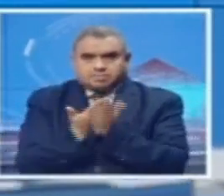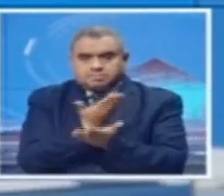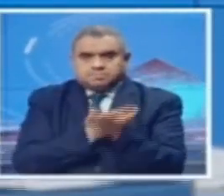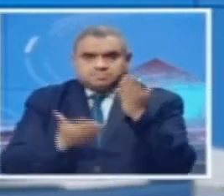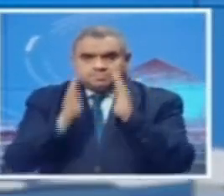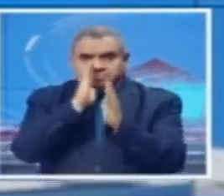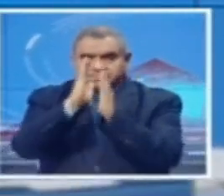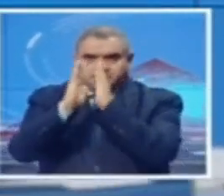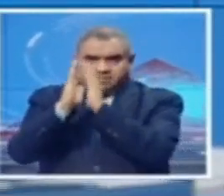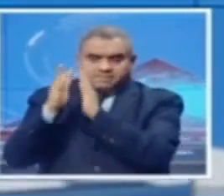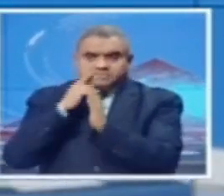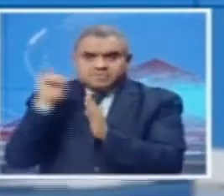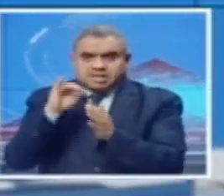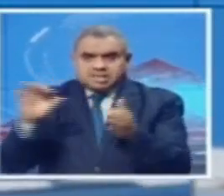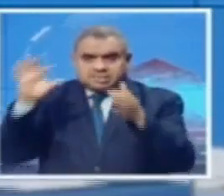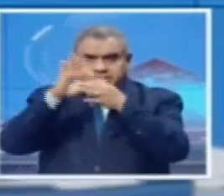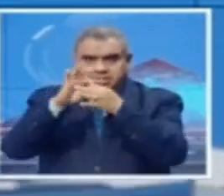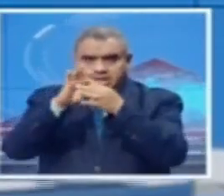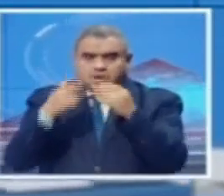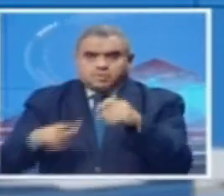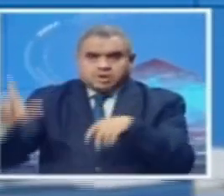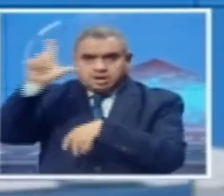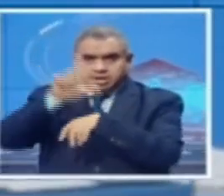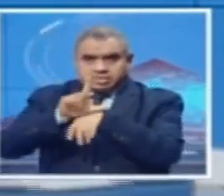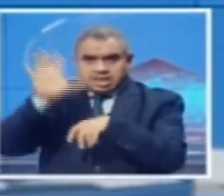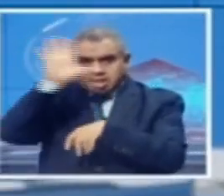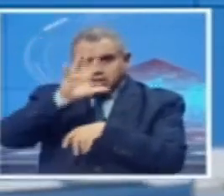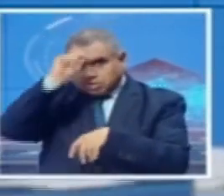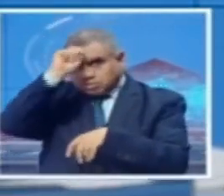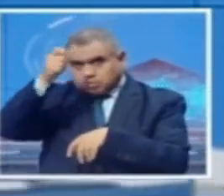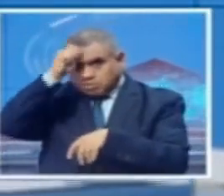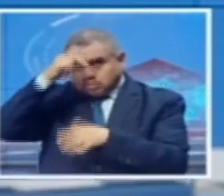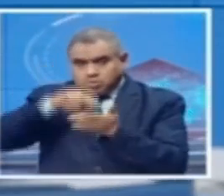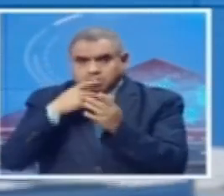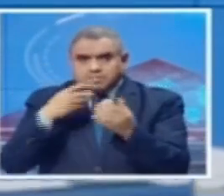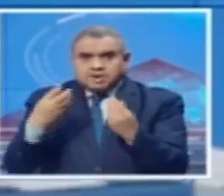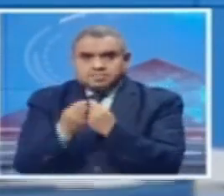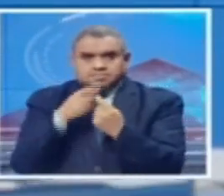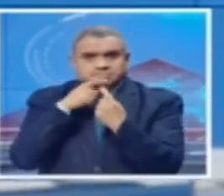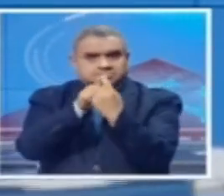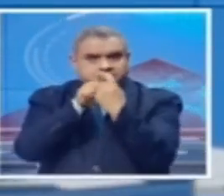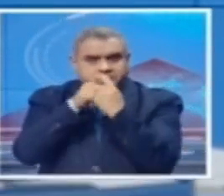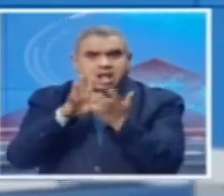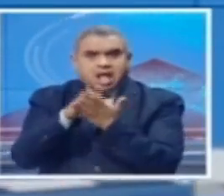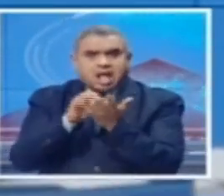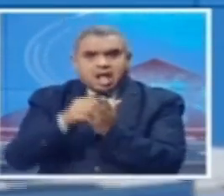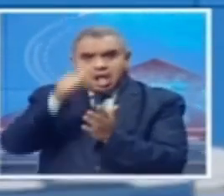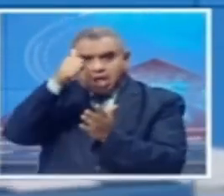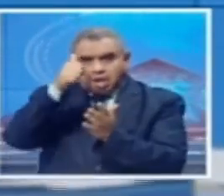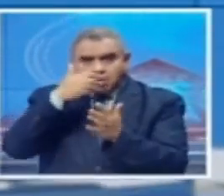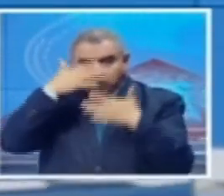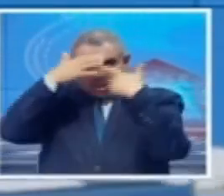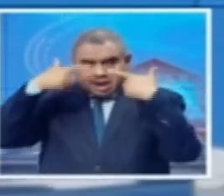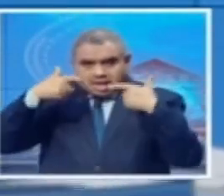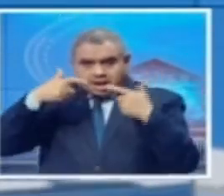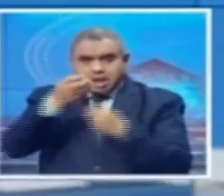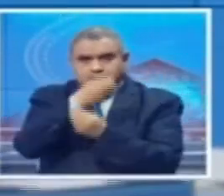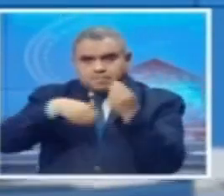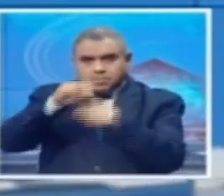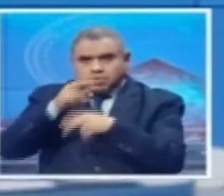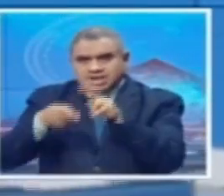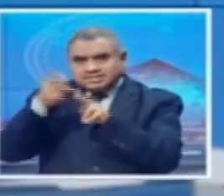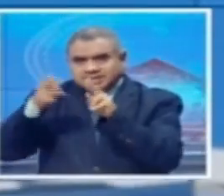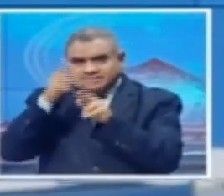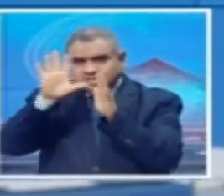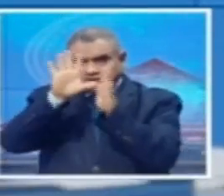ملفات من بينها التعاون مع الاتحاد الأوروبي لمواجهة التحديات المشتركة مثل الإرهاب والهجرة غير الشرعية.